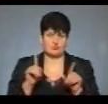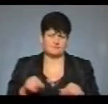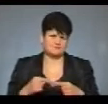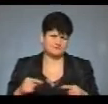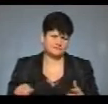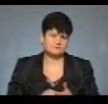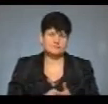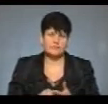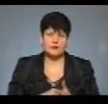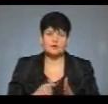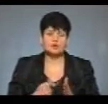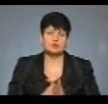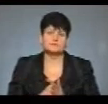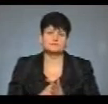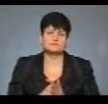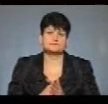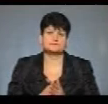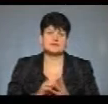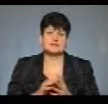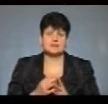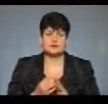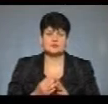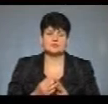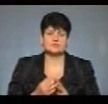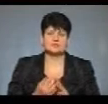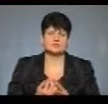іншої документації до селищної чи сільської